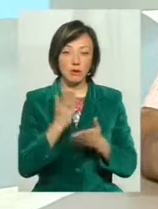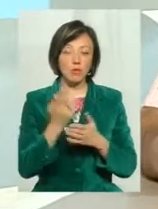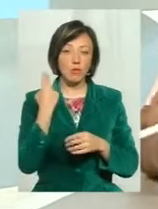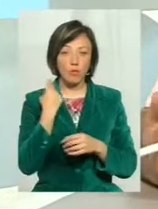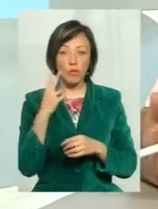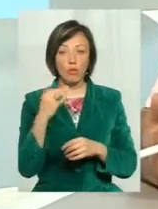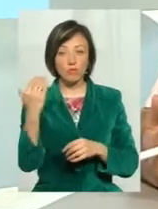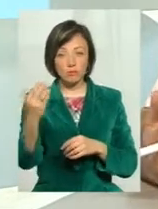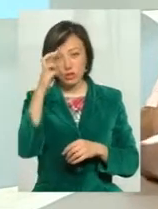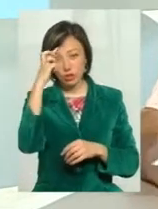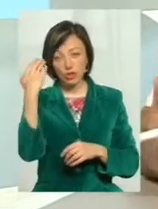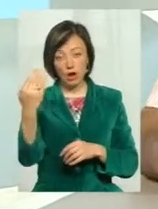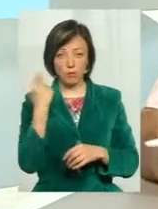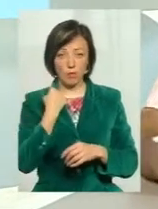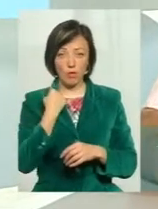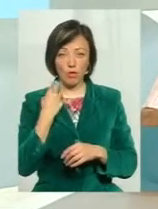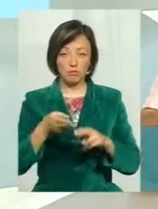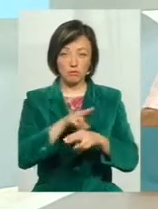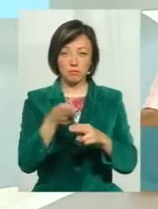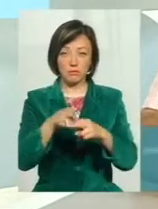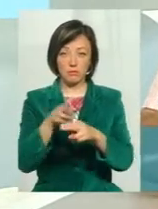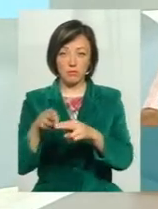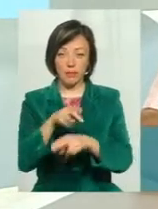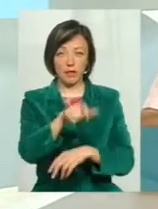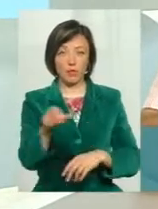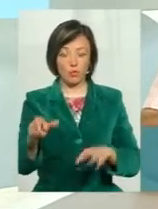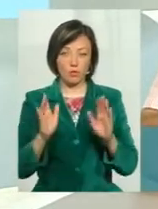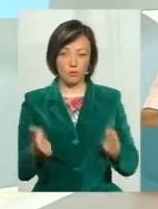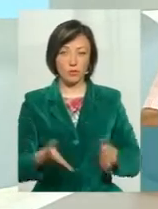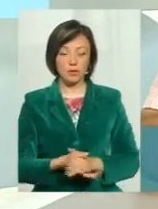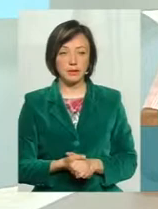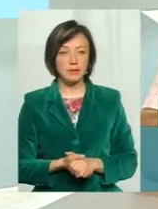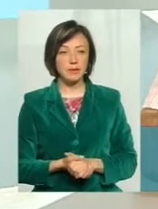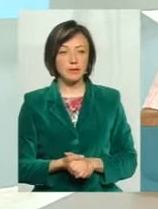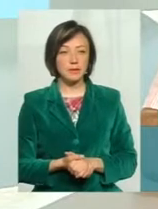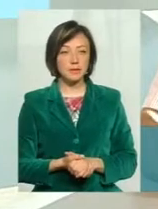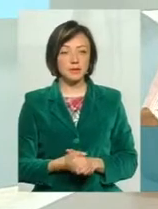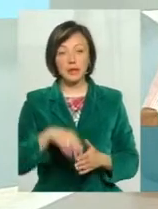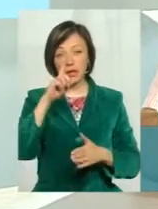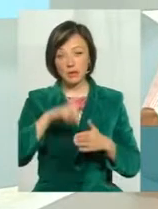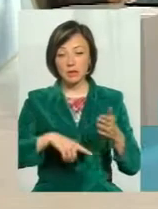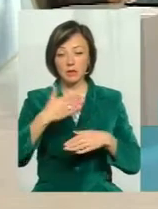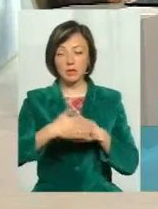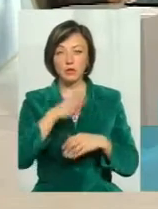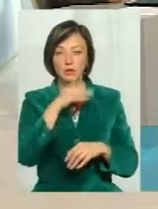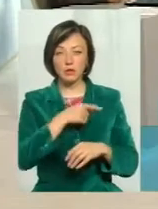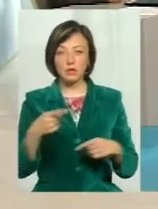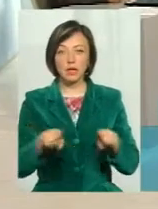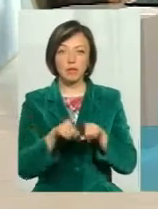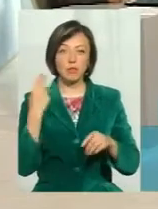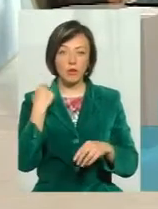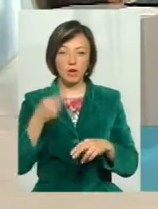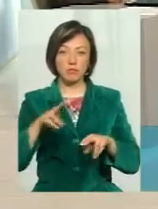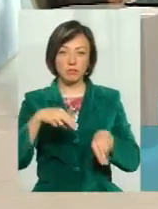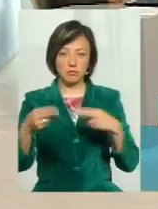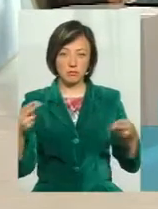борг з боку держави, яка буде віддавати його, ну, будемо надіятися, що найближчим часом такі борги будуть